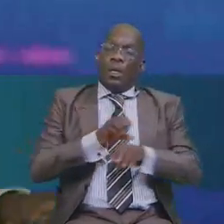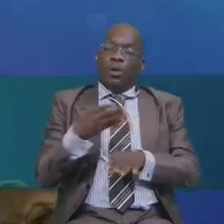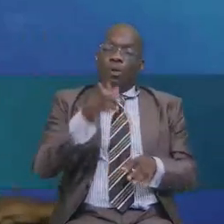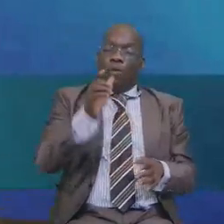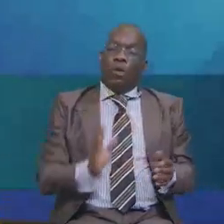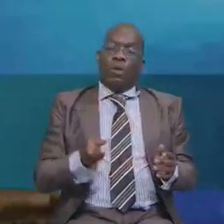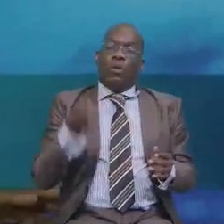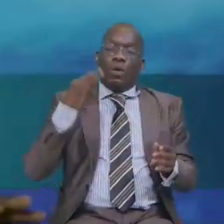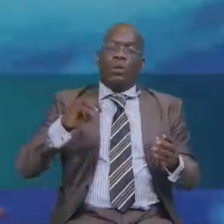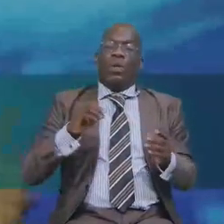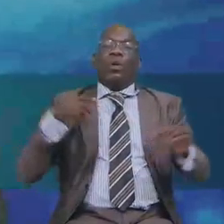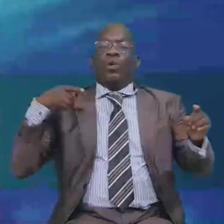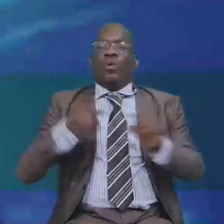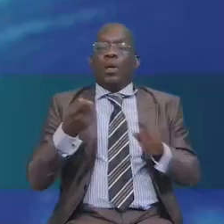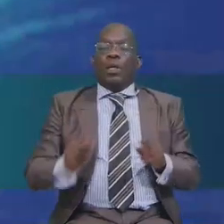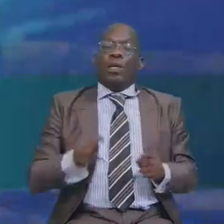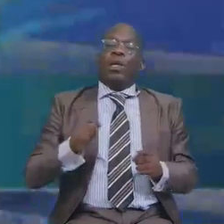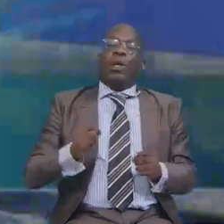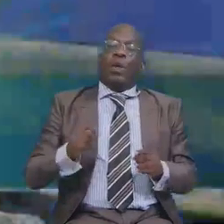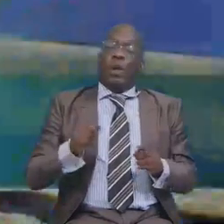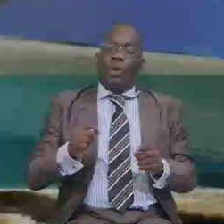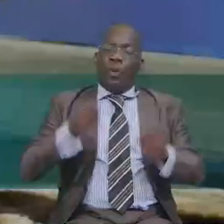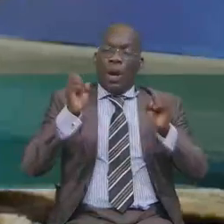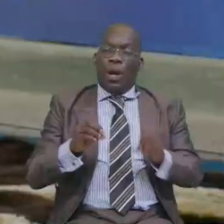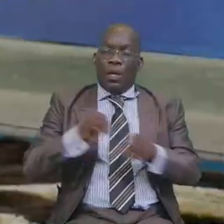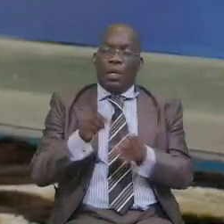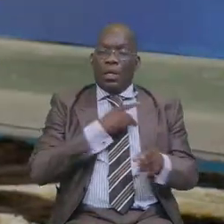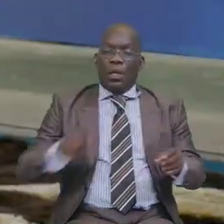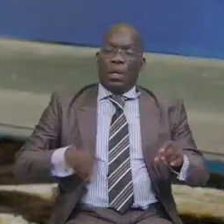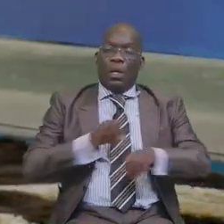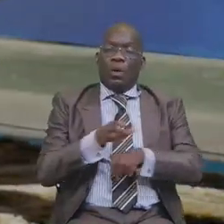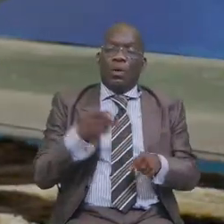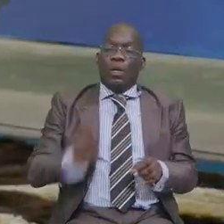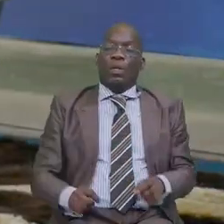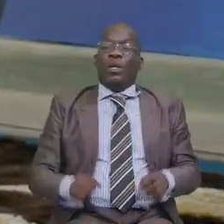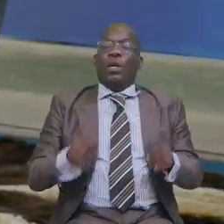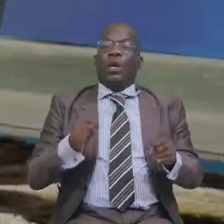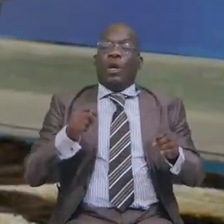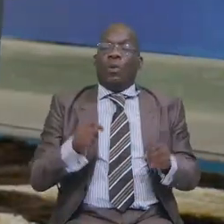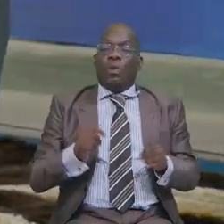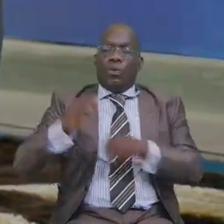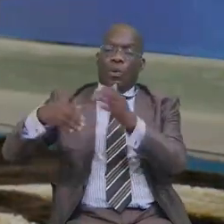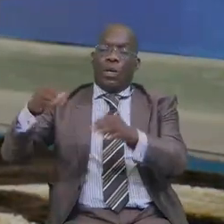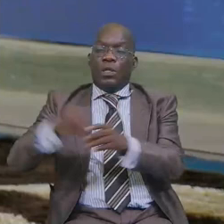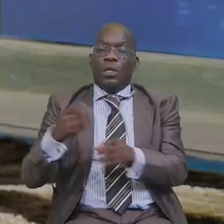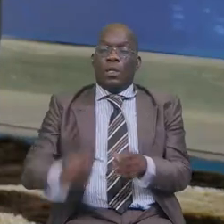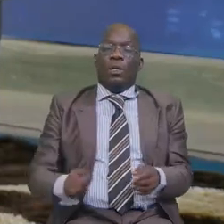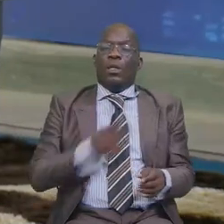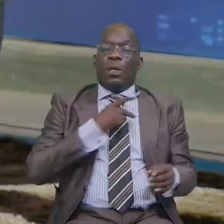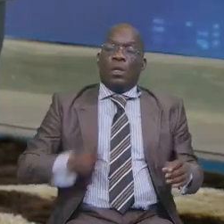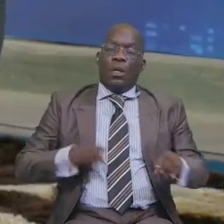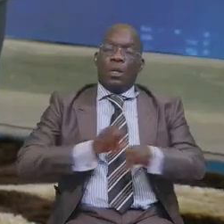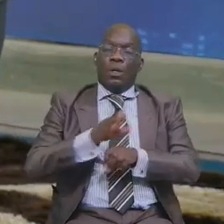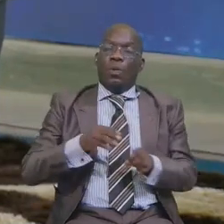royaume et le progrès dans le royaume et la pénétration du royaume dans chaque cœur. Tu étais